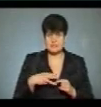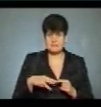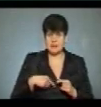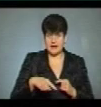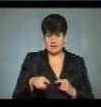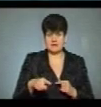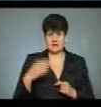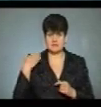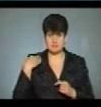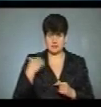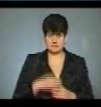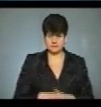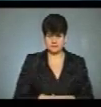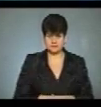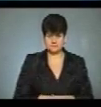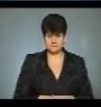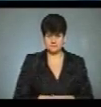метрів